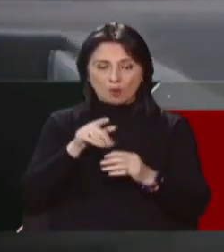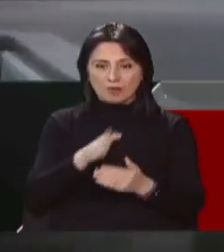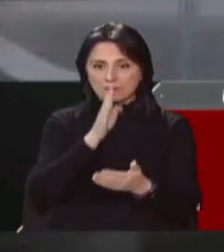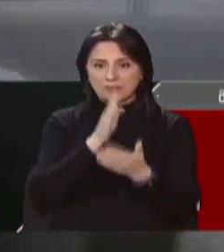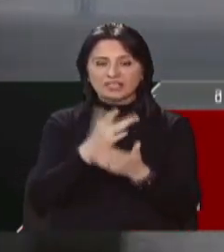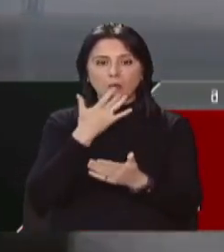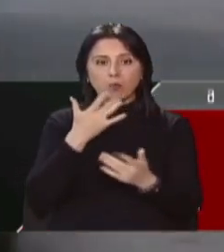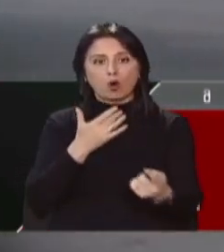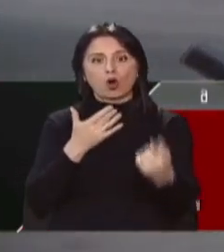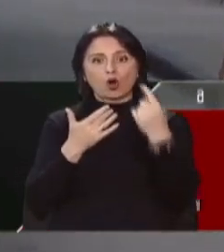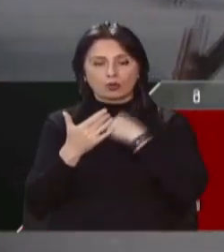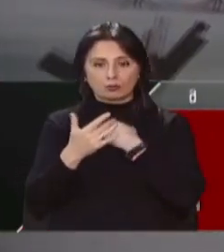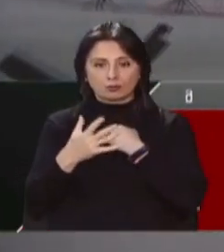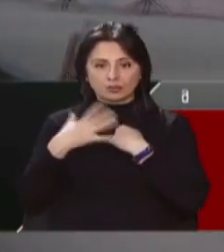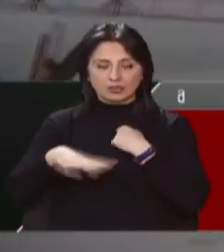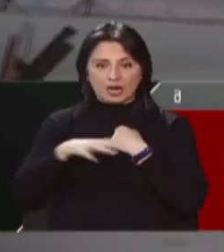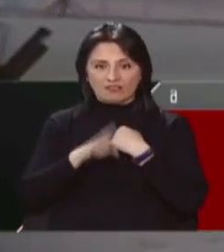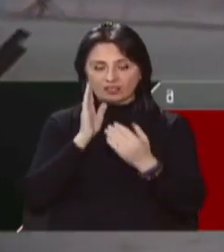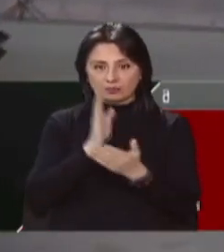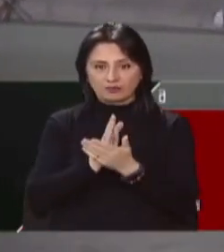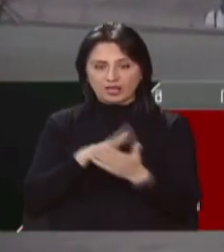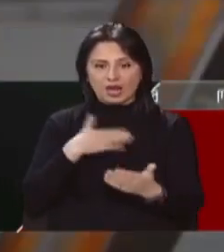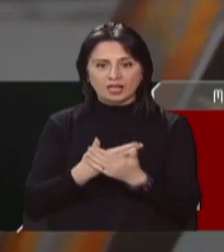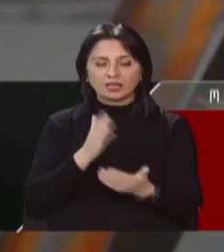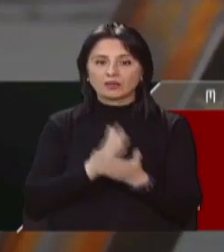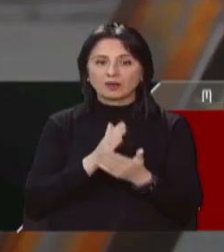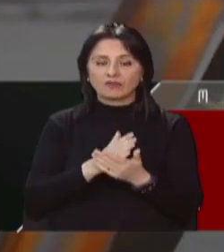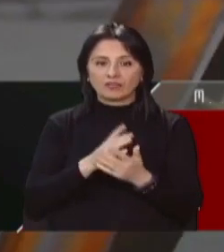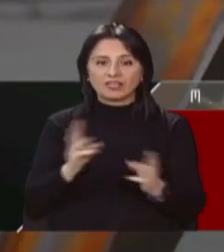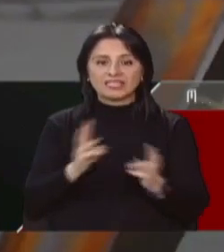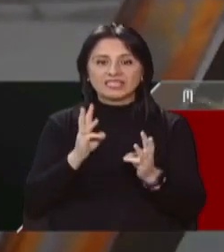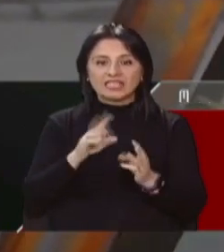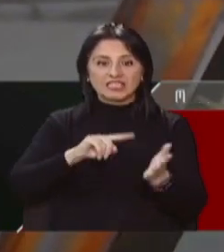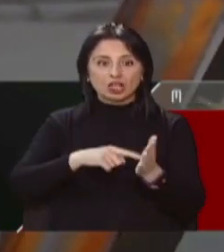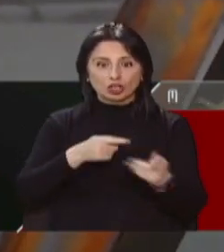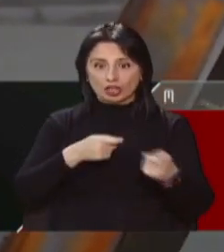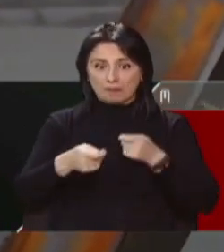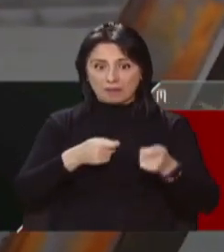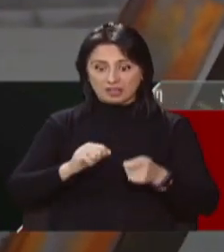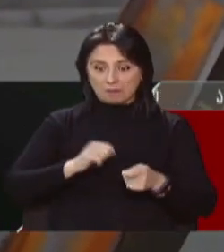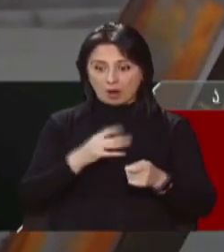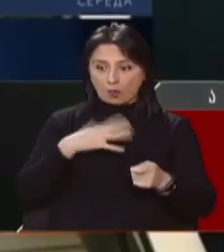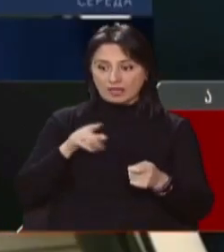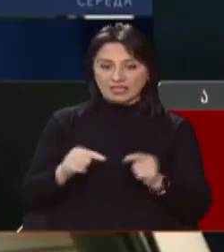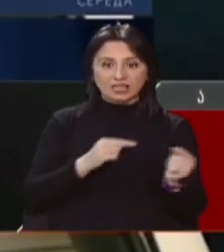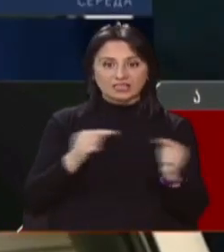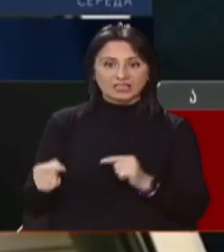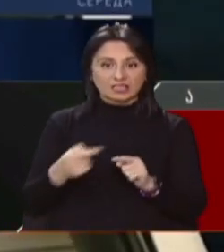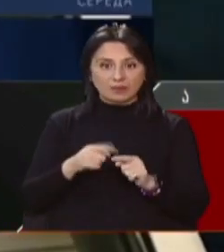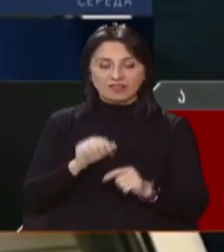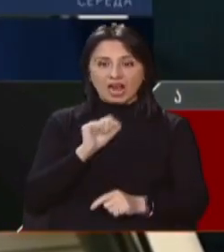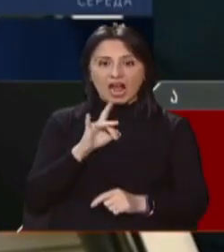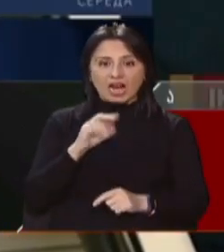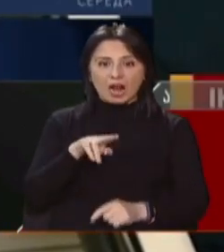pirdapiri politikuri tsetskhlis sakartvelos tsinaamdeg upro intensiuri khteba. Satsetskhle pozitsiebis martvas megobari sakartvelos tsinaamdeg